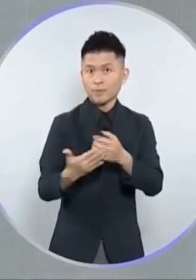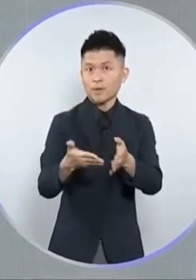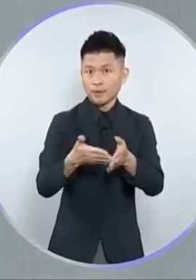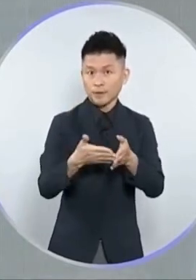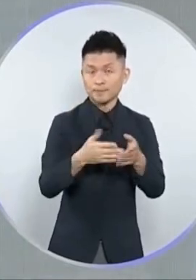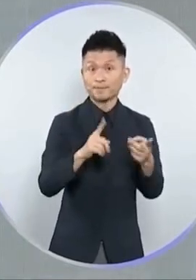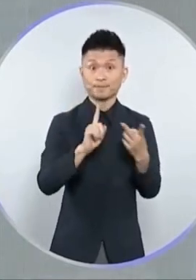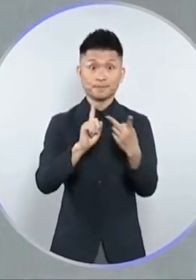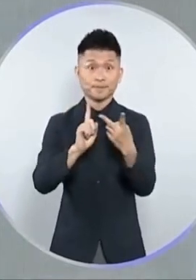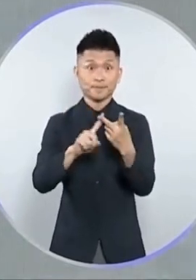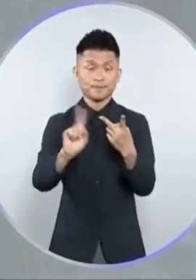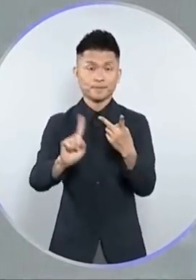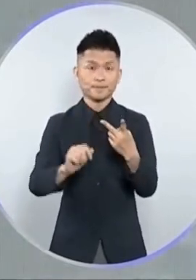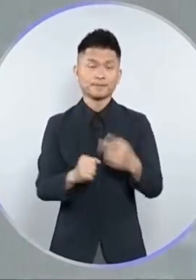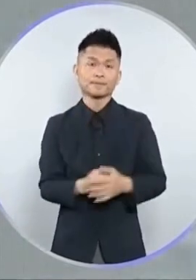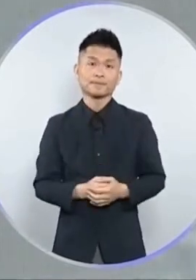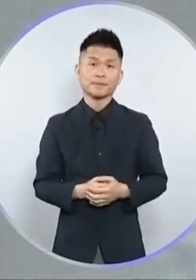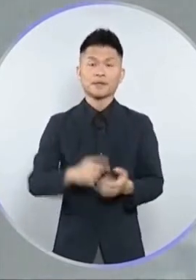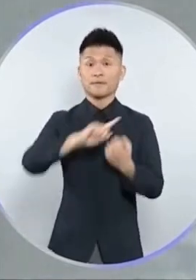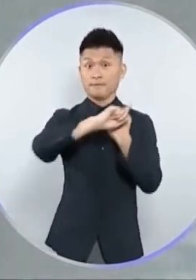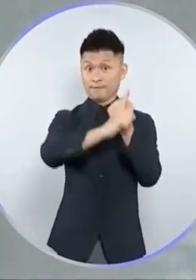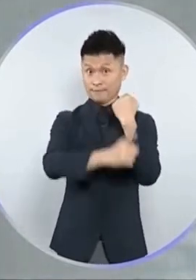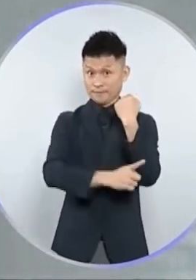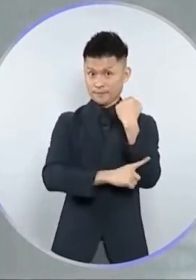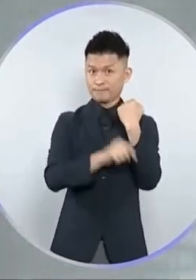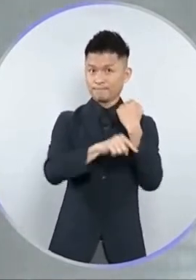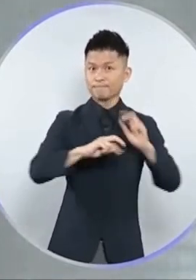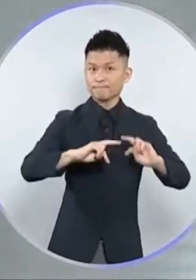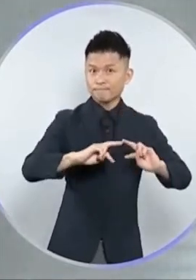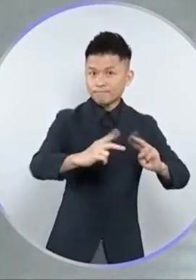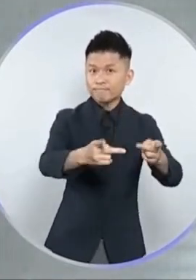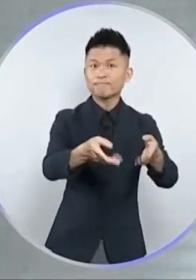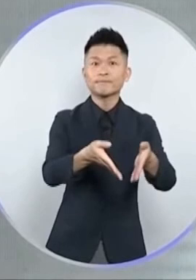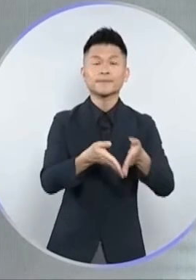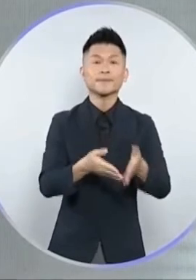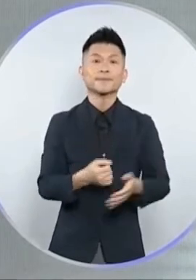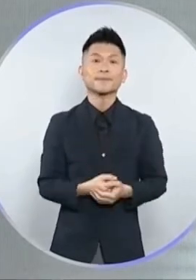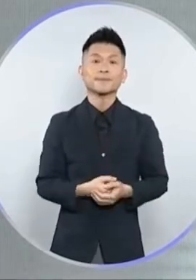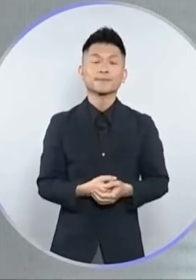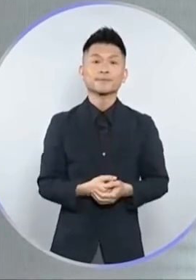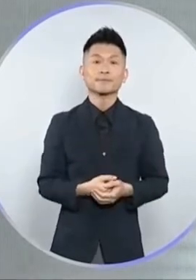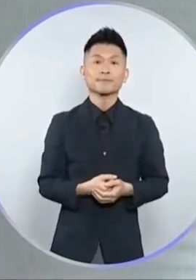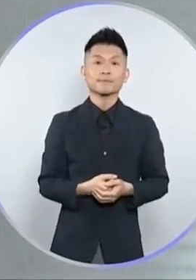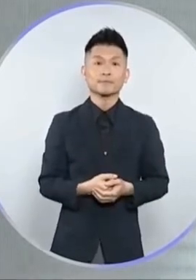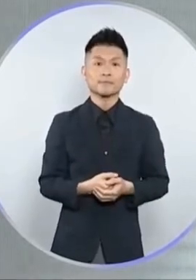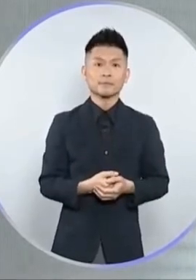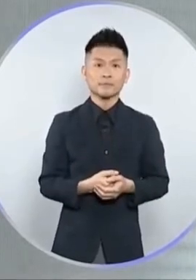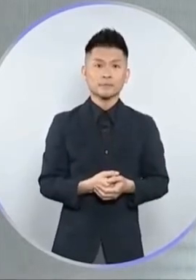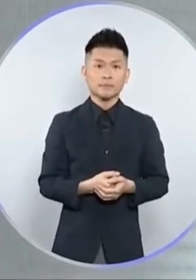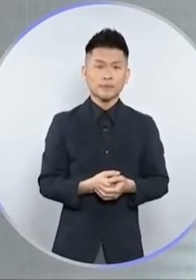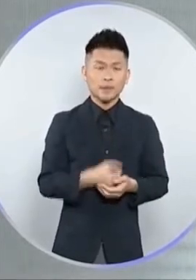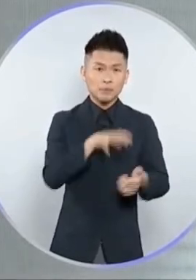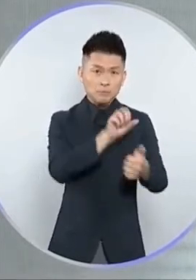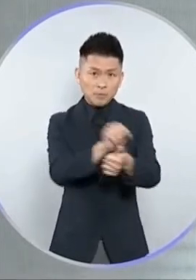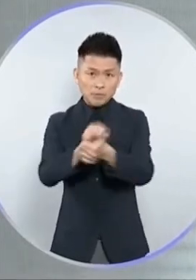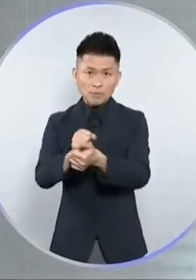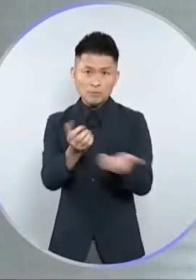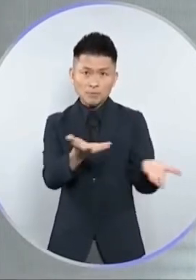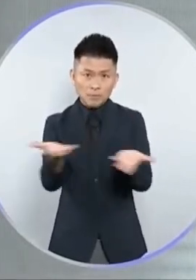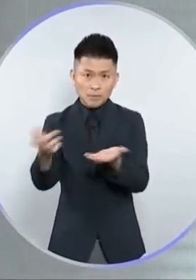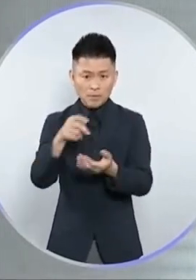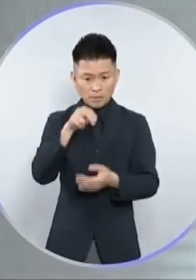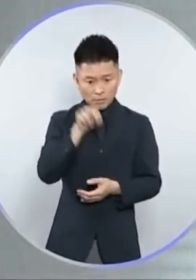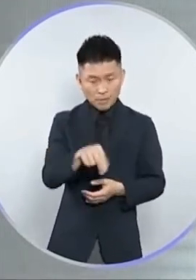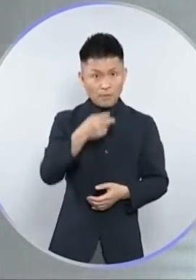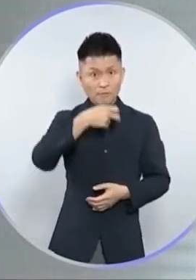第二个呢，就是说当然要从法律的层面入手，因为我看每一个案子大概都会透过中间